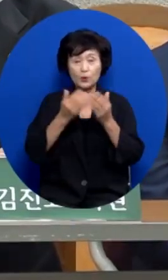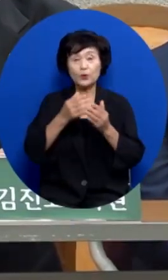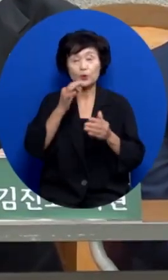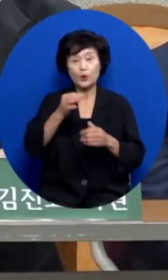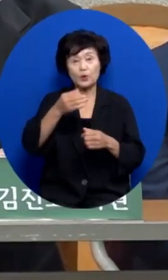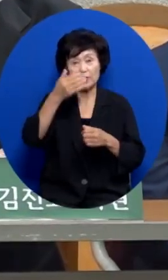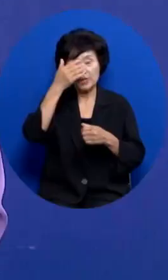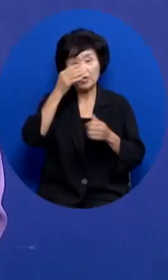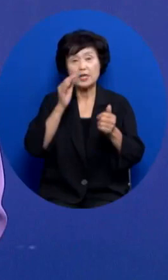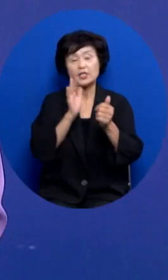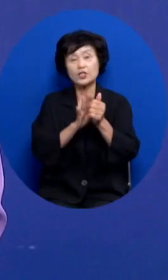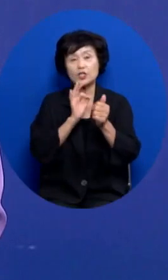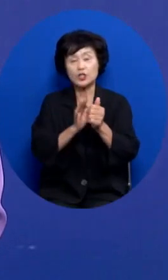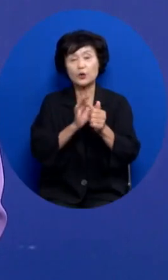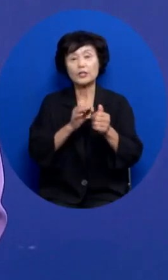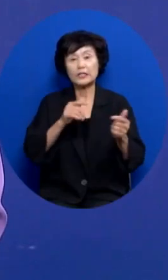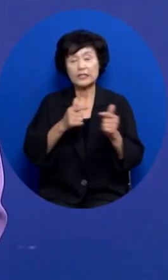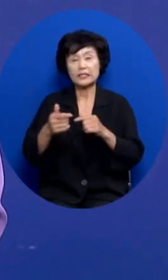있습니다.